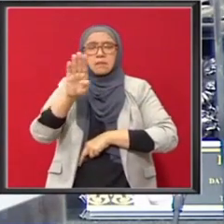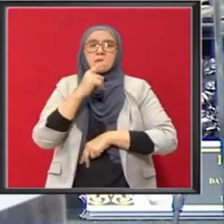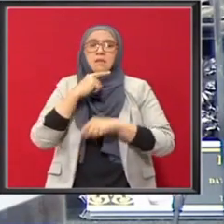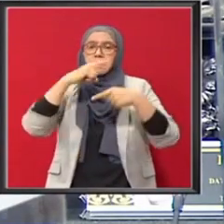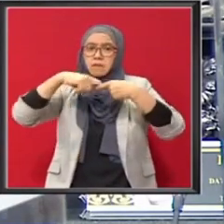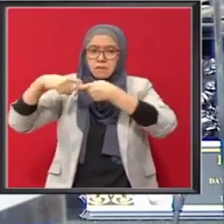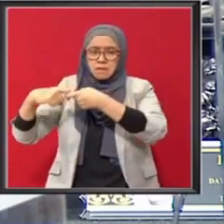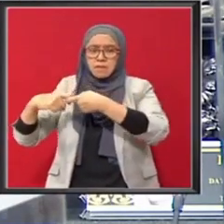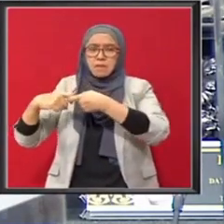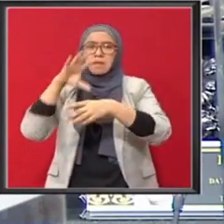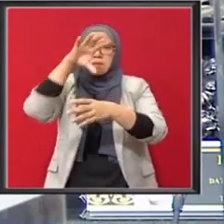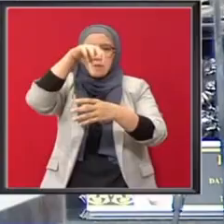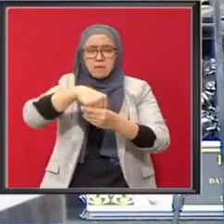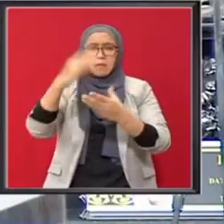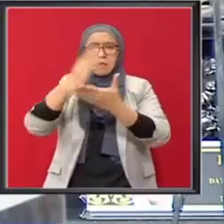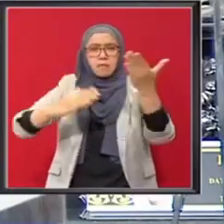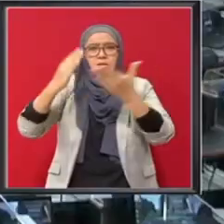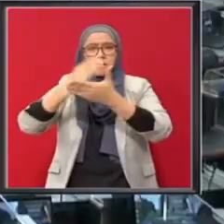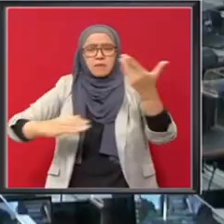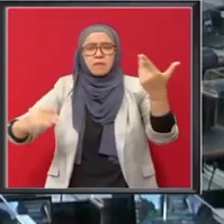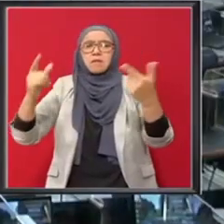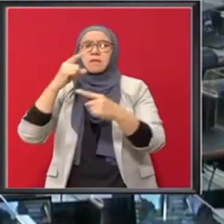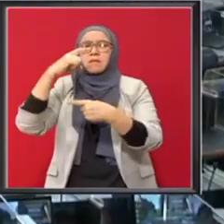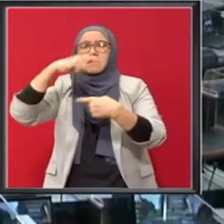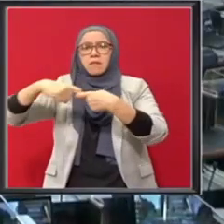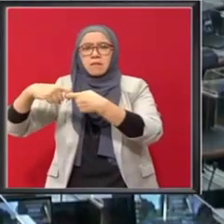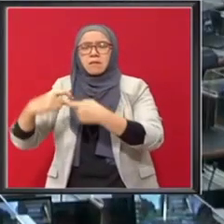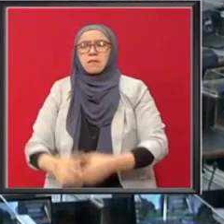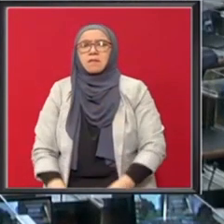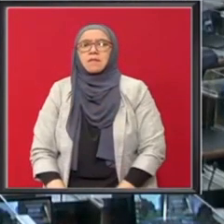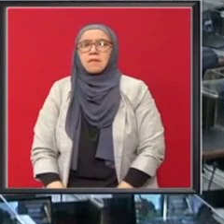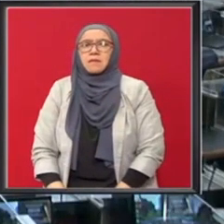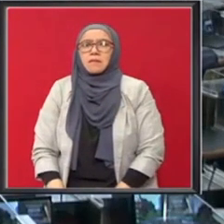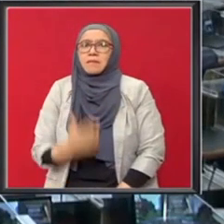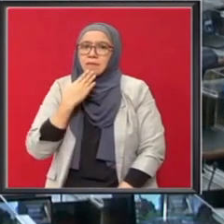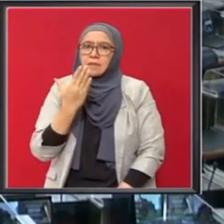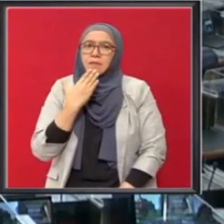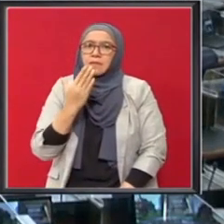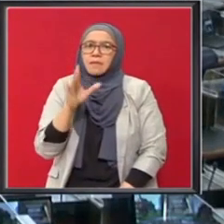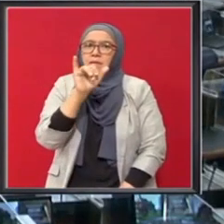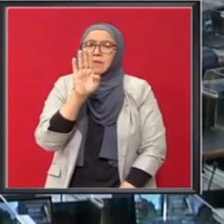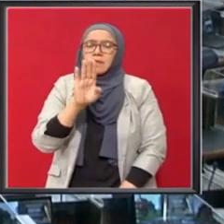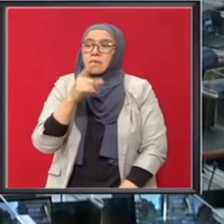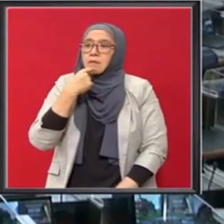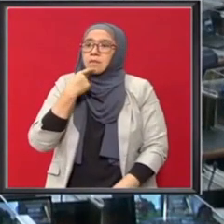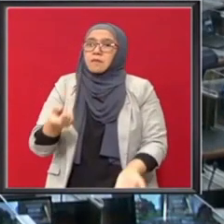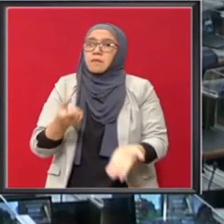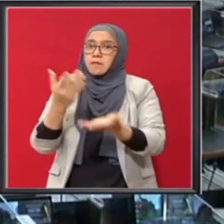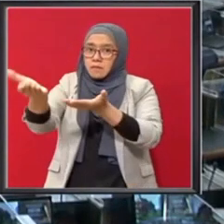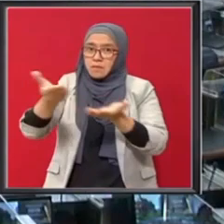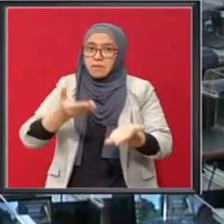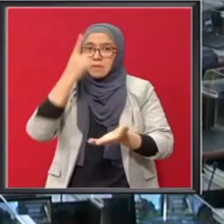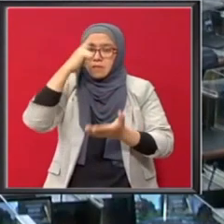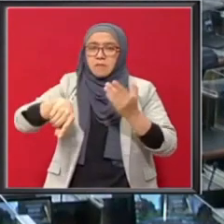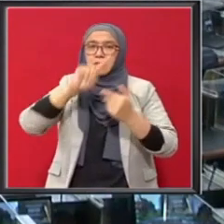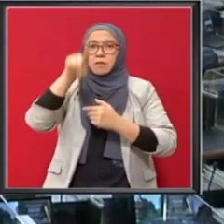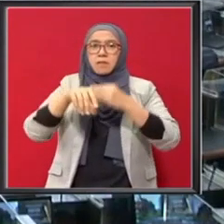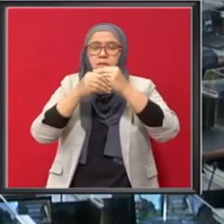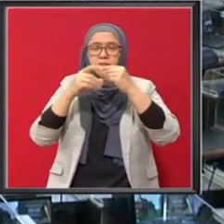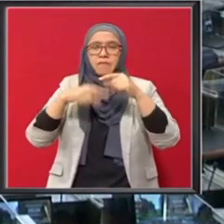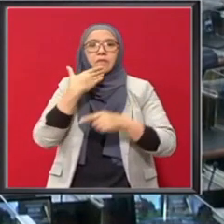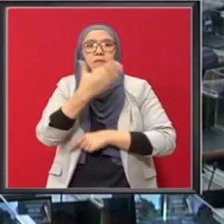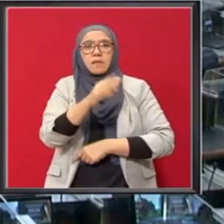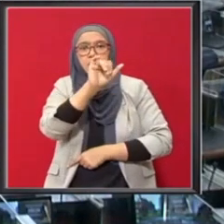melibatkan PHM berkenaan Makasih data informasi lewat mana menteri sedekahnya mata-mata biji untuk soalnya tambahan karena kasih Tuan betul Terima